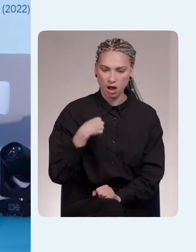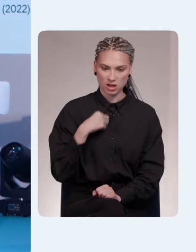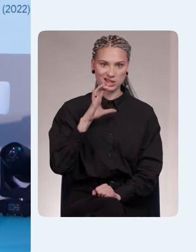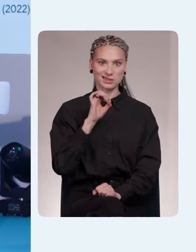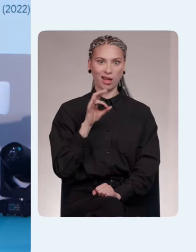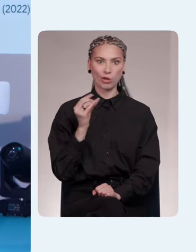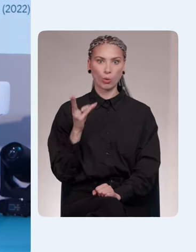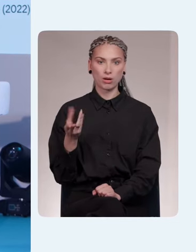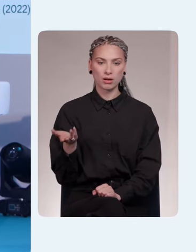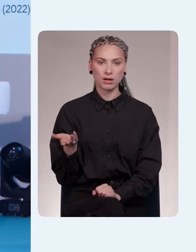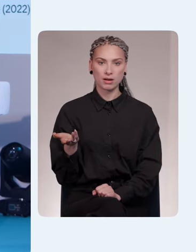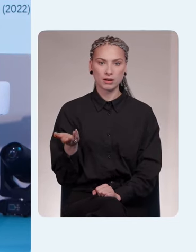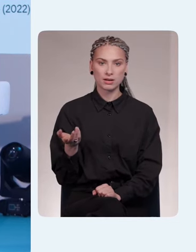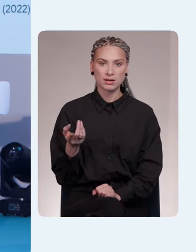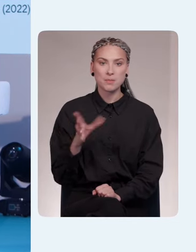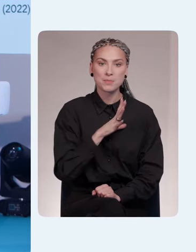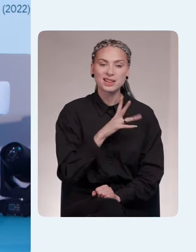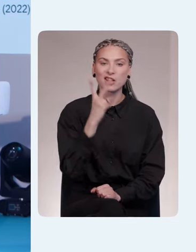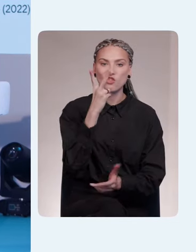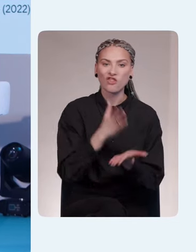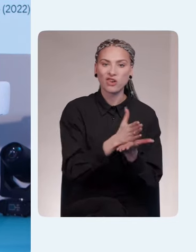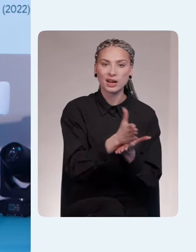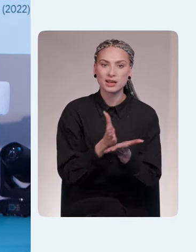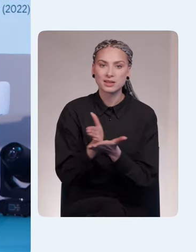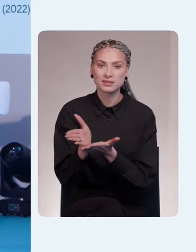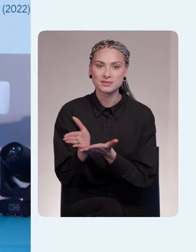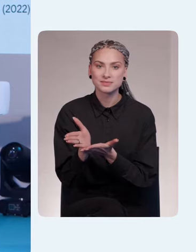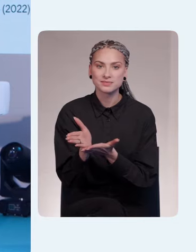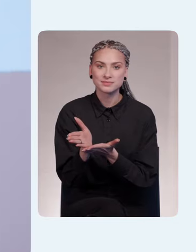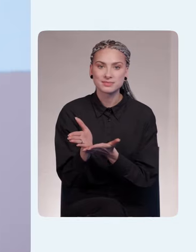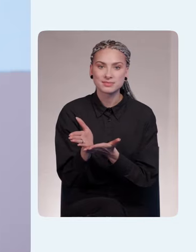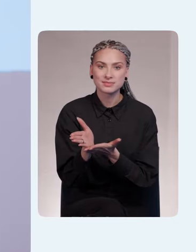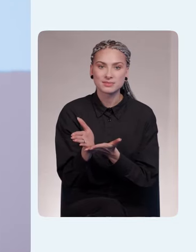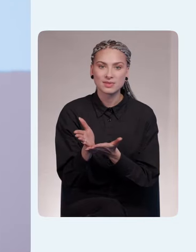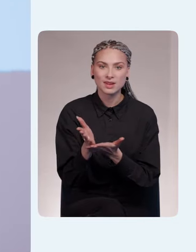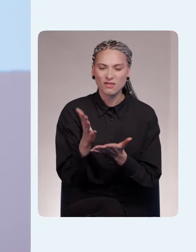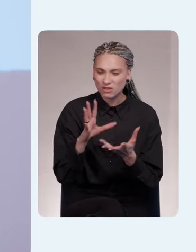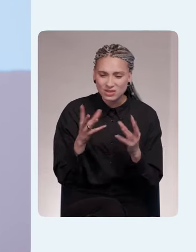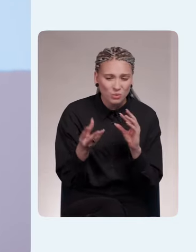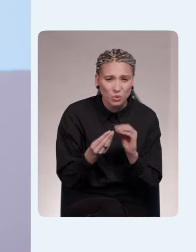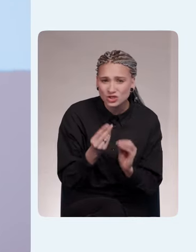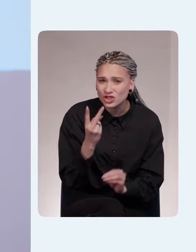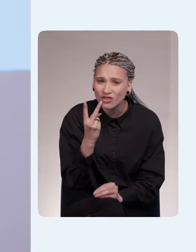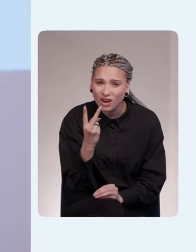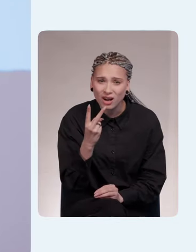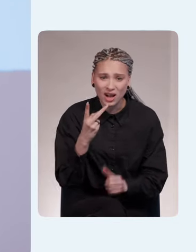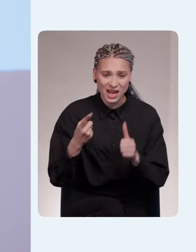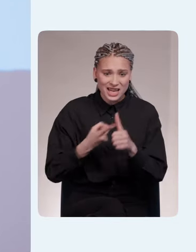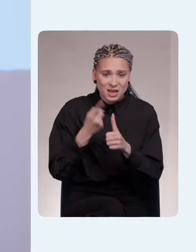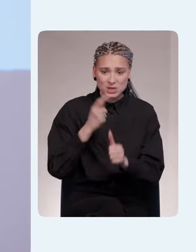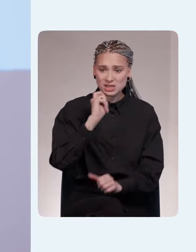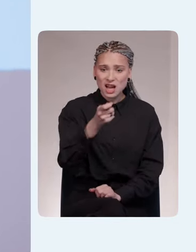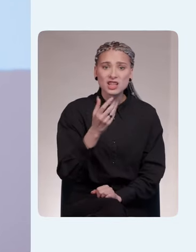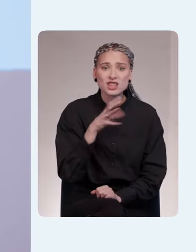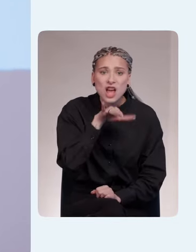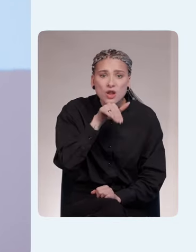Санек? Он ответил: было два варианта. Я такой: всего два варианта было? Там всего лишь два? Такой: тебе имя дал твой дедушка. Он сказал: